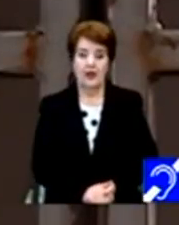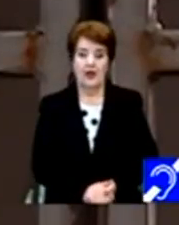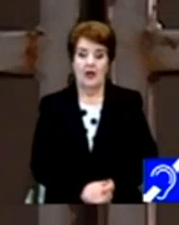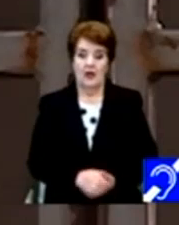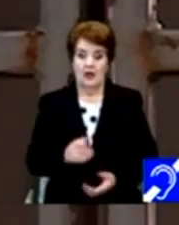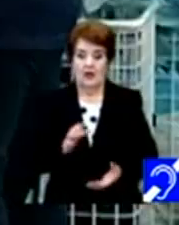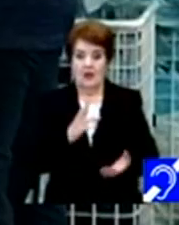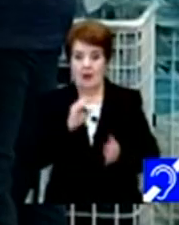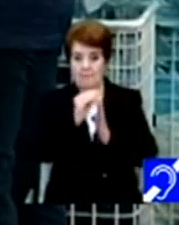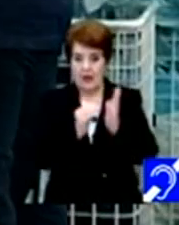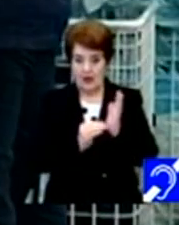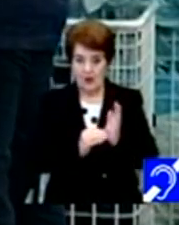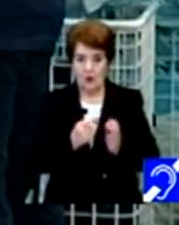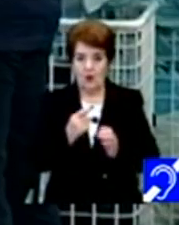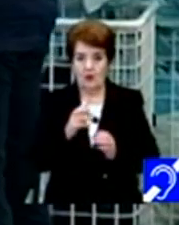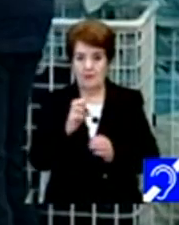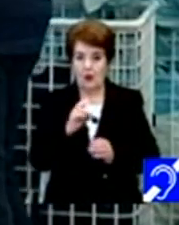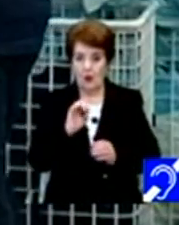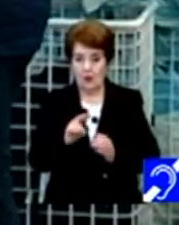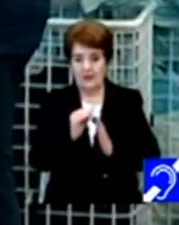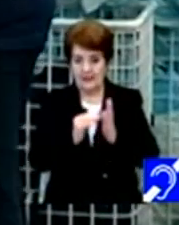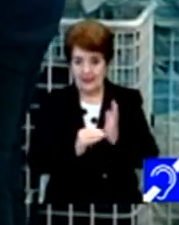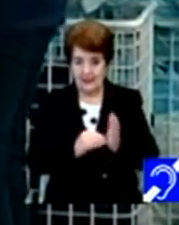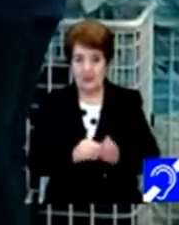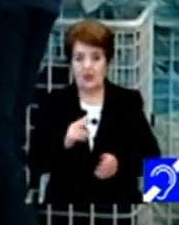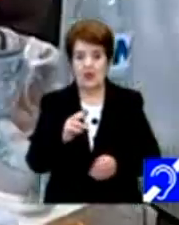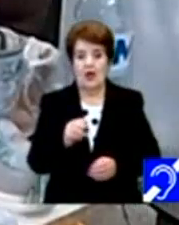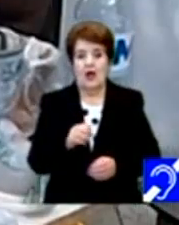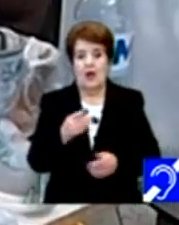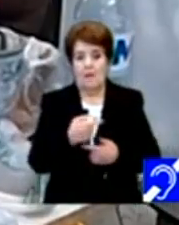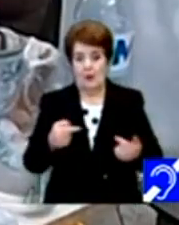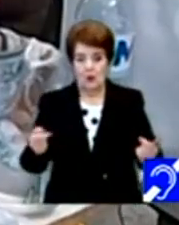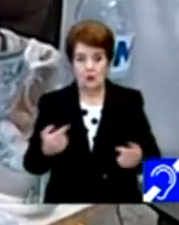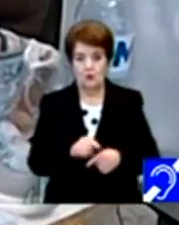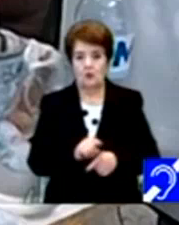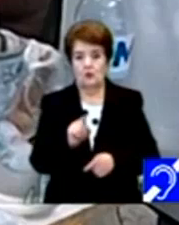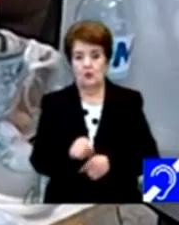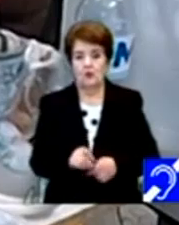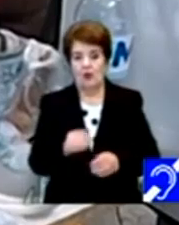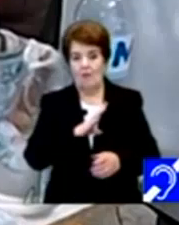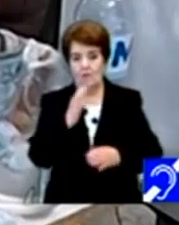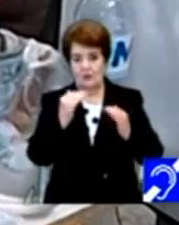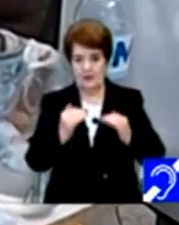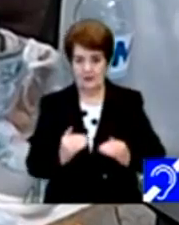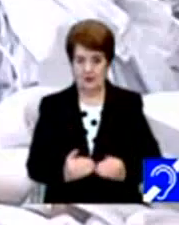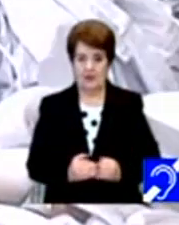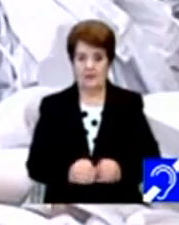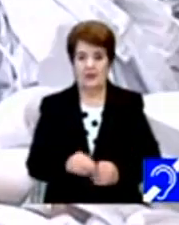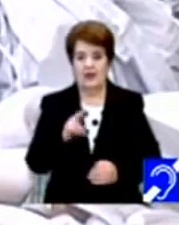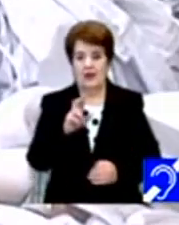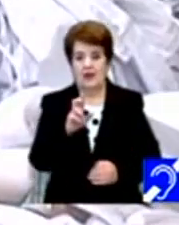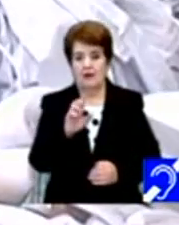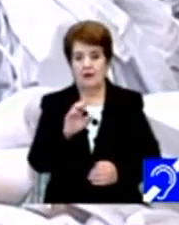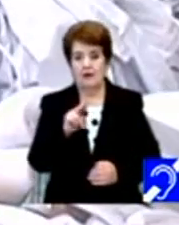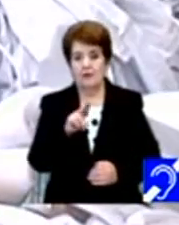Biroul Național de Statistică anunță că în 2020 produsul intern brut al Republicii Moldova a fost în scădere cu 7% față de